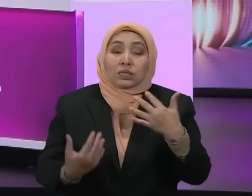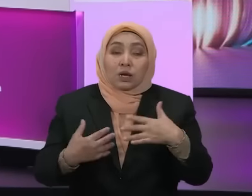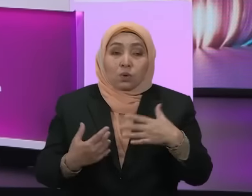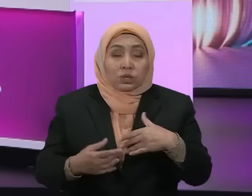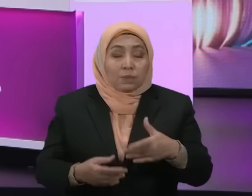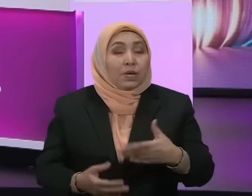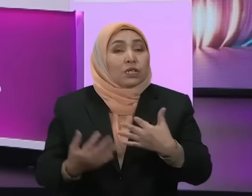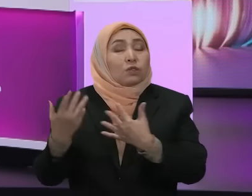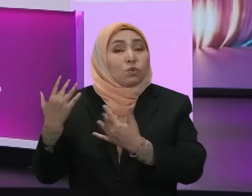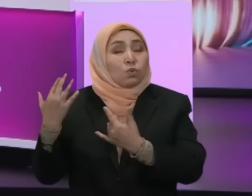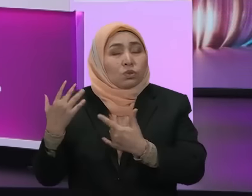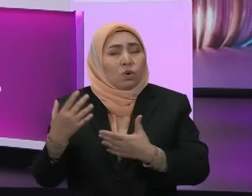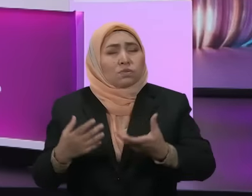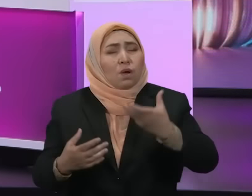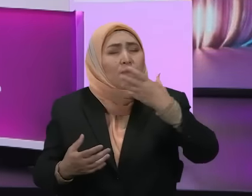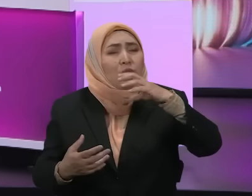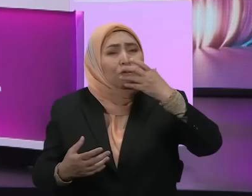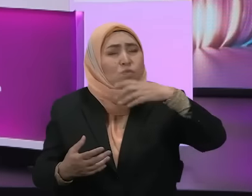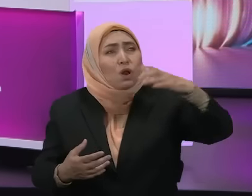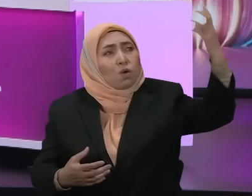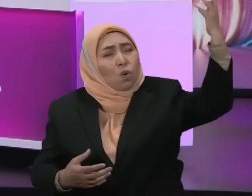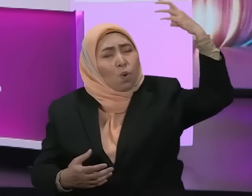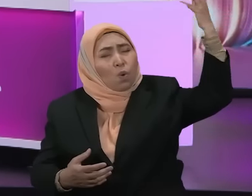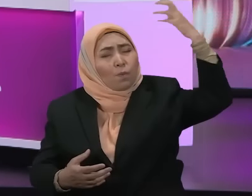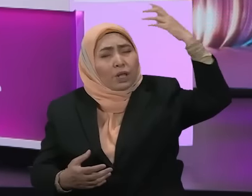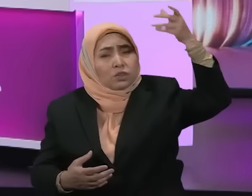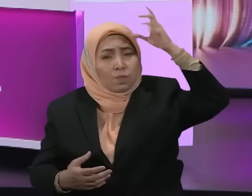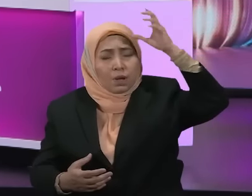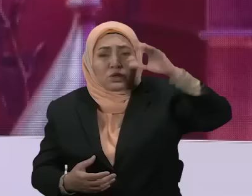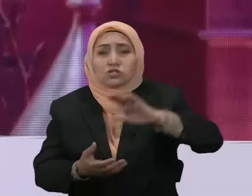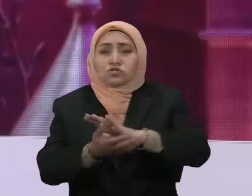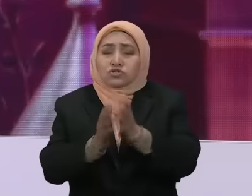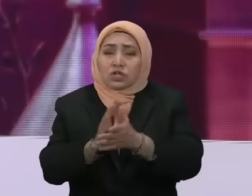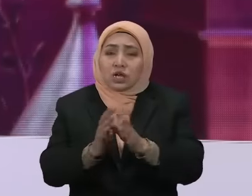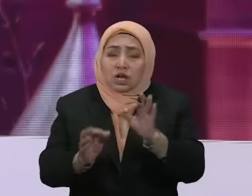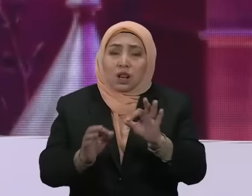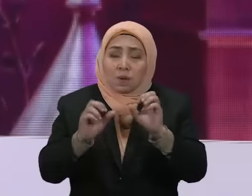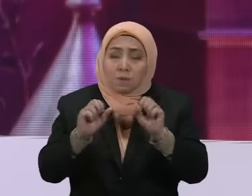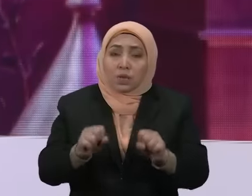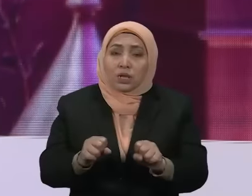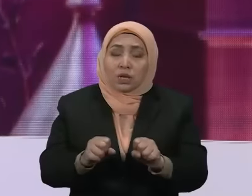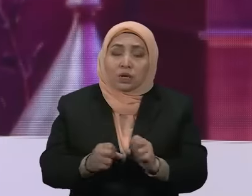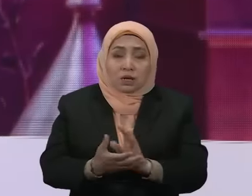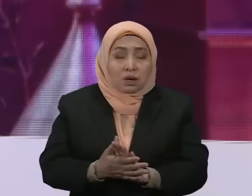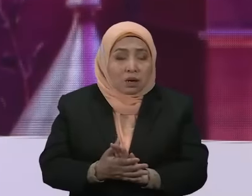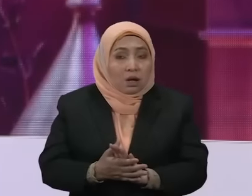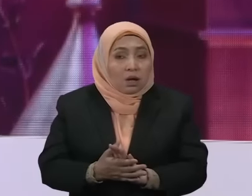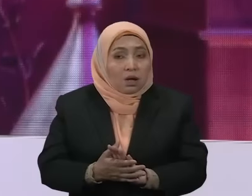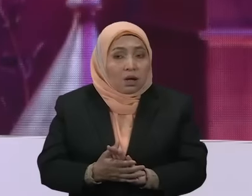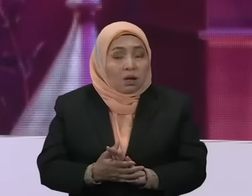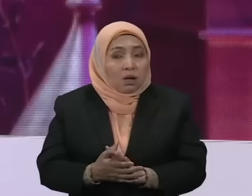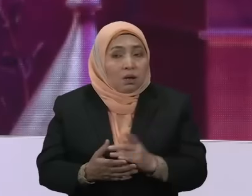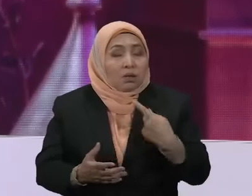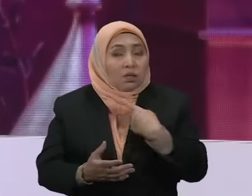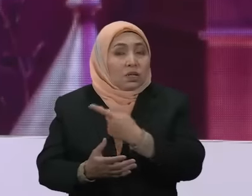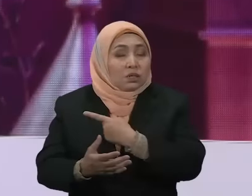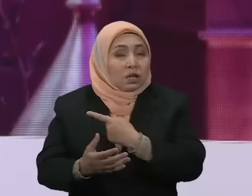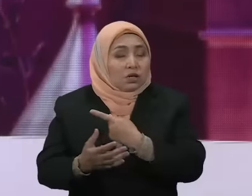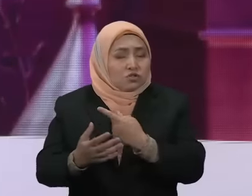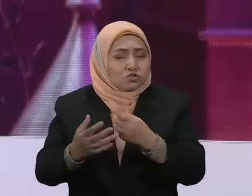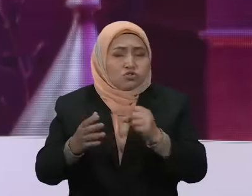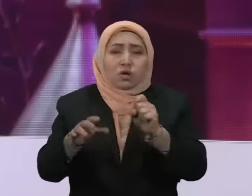Dinanti-nantikan. Dinanti-nantikan. Masa panas kan? Subhanallah. Masa panas. Kalau boleh sedikitlah kita kata momen ataupun